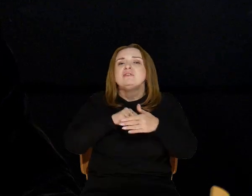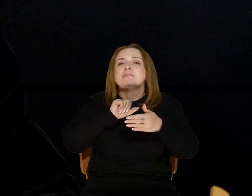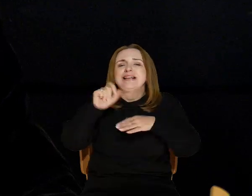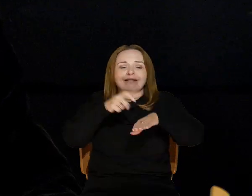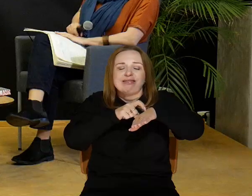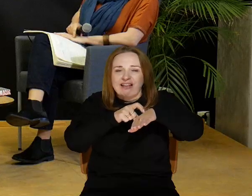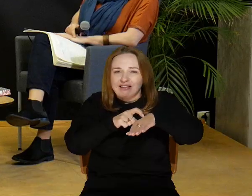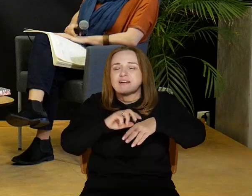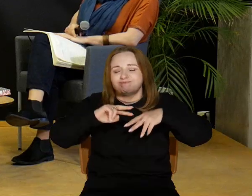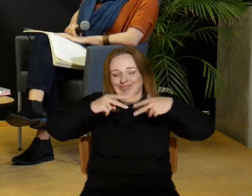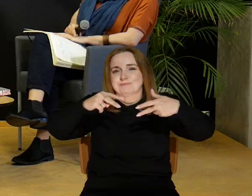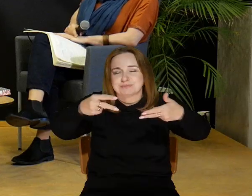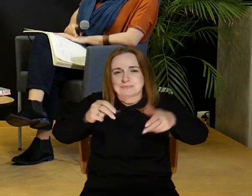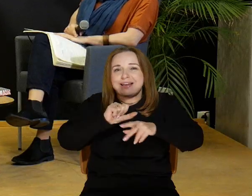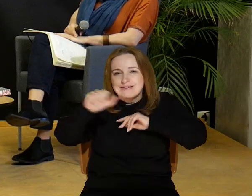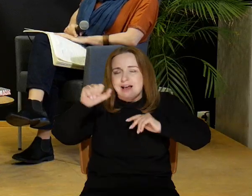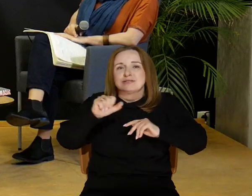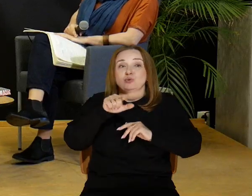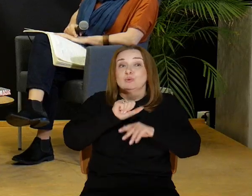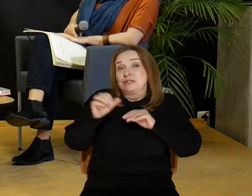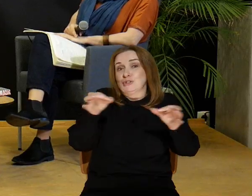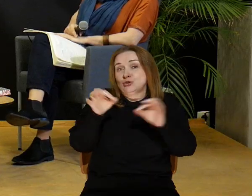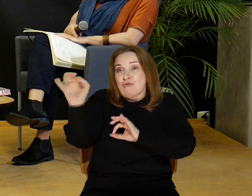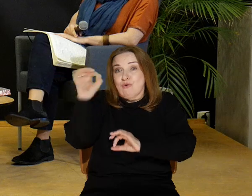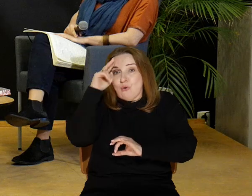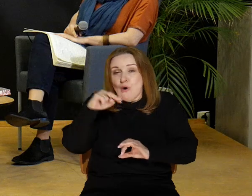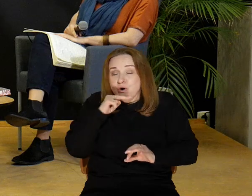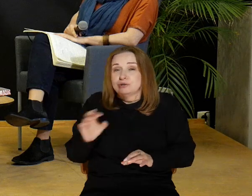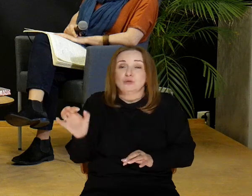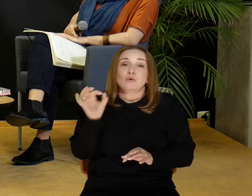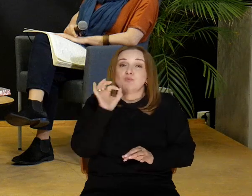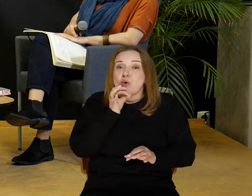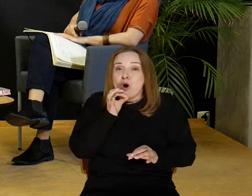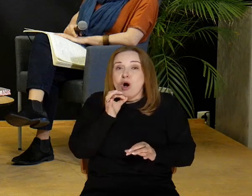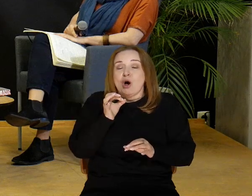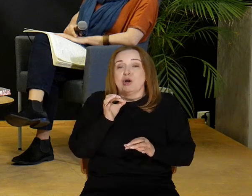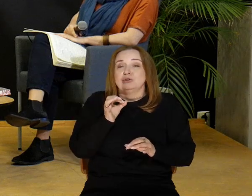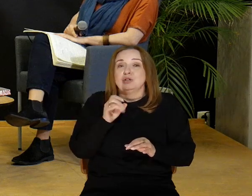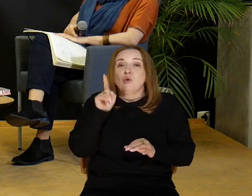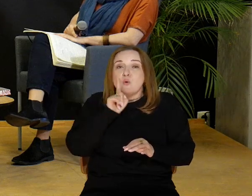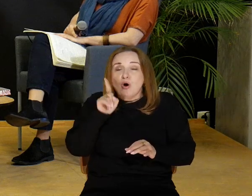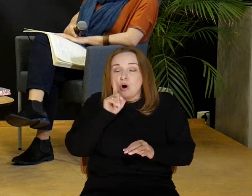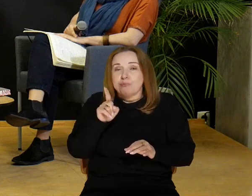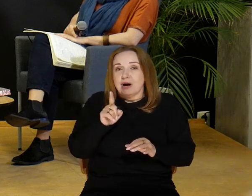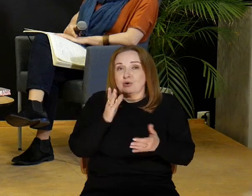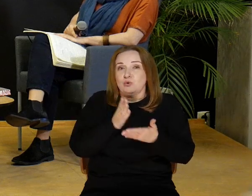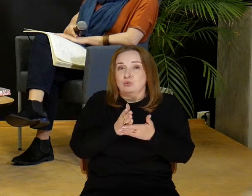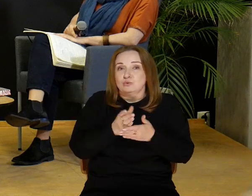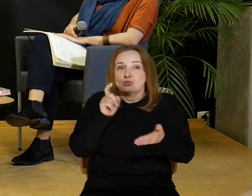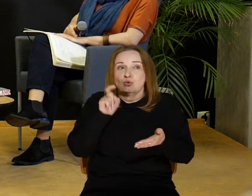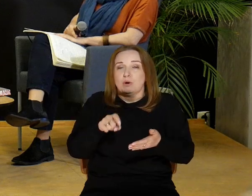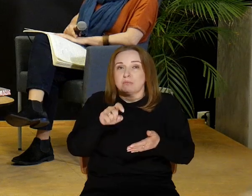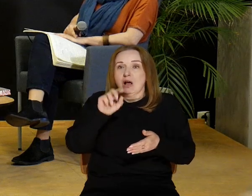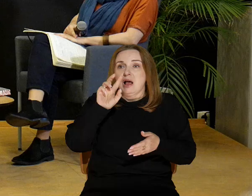ta właśnie w tej historii ojca, tak, młodego Bronusia, kropka DNA,